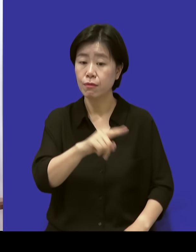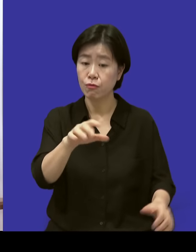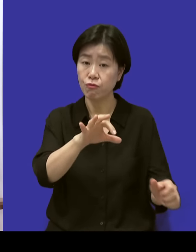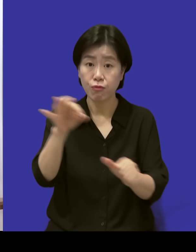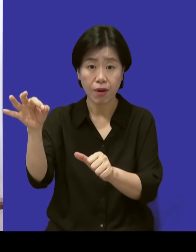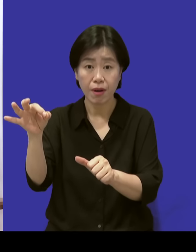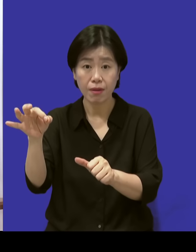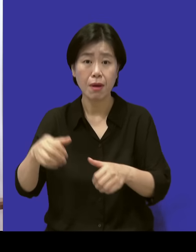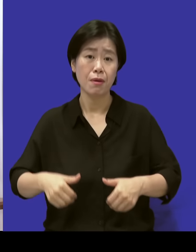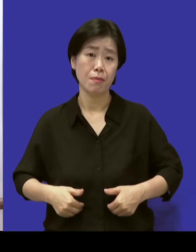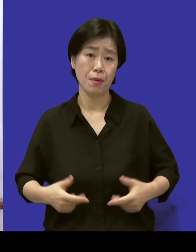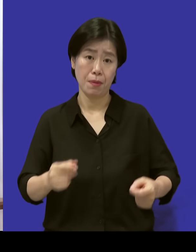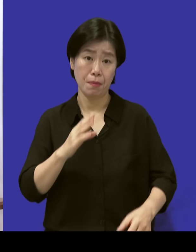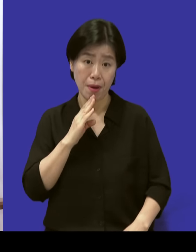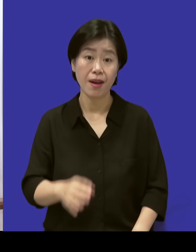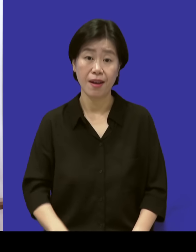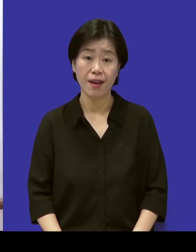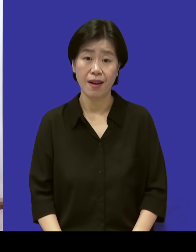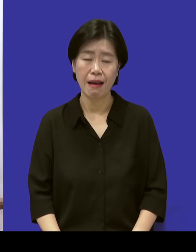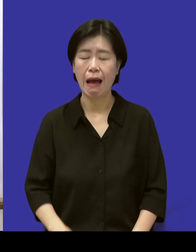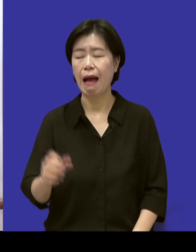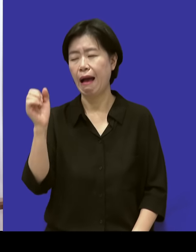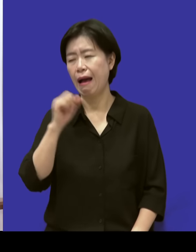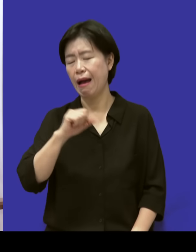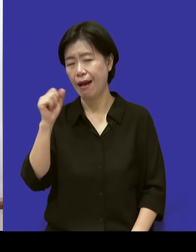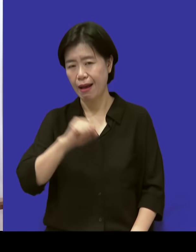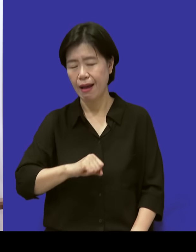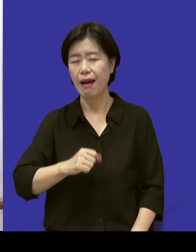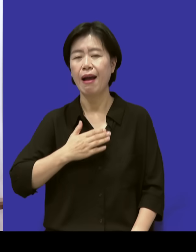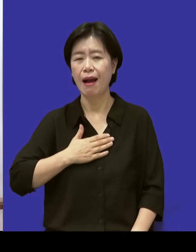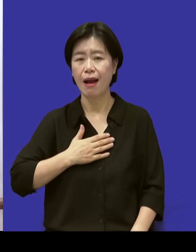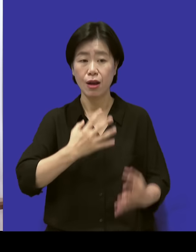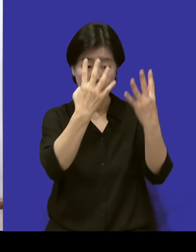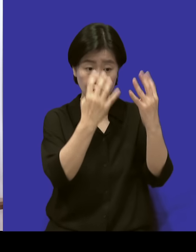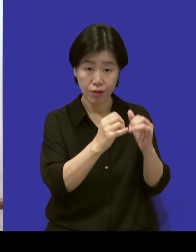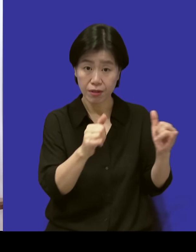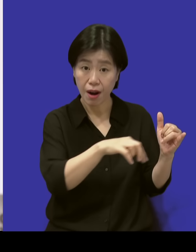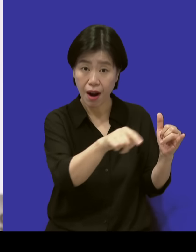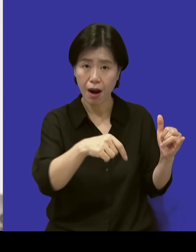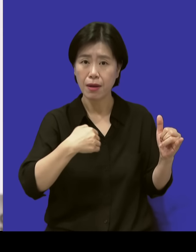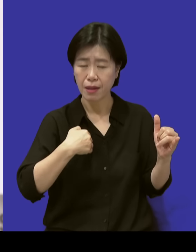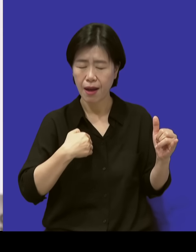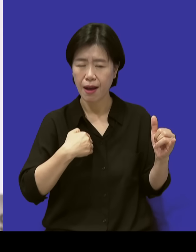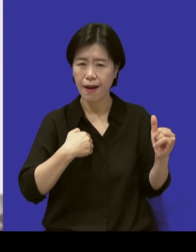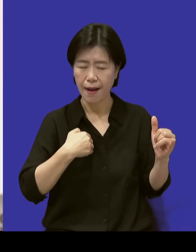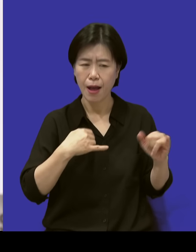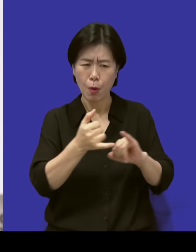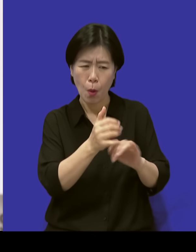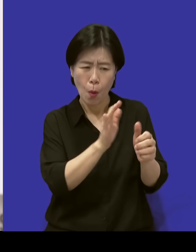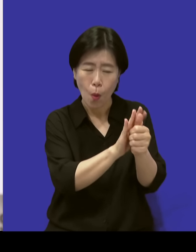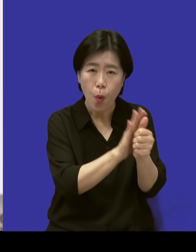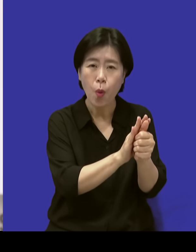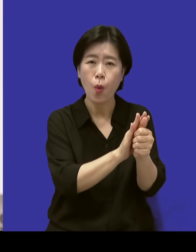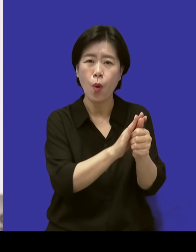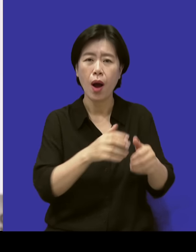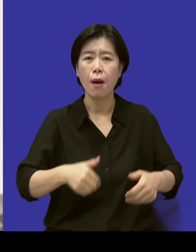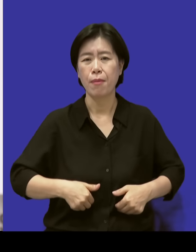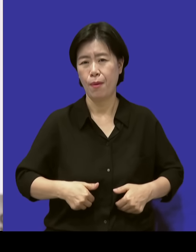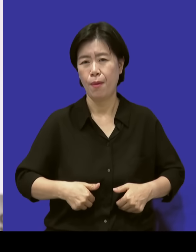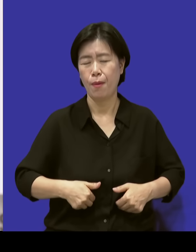하나님께서는 저에게 수용자를 이렇게 사명으로 주신 거구나. 그때 이제 그 깨달음을 얻었어요. 네. 그래서 제가 아, 더